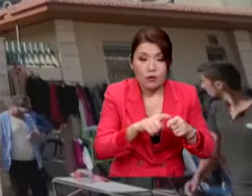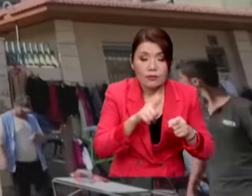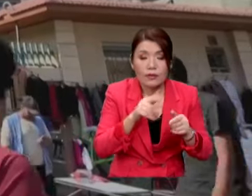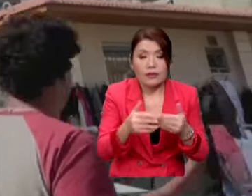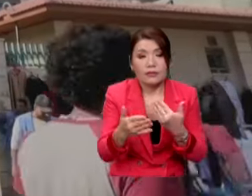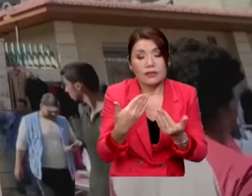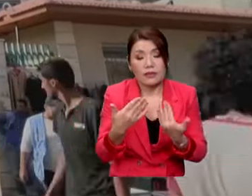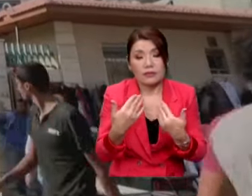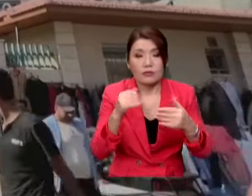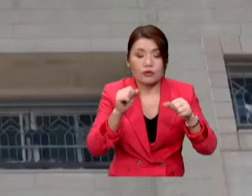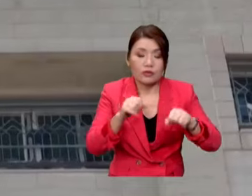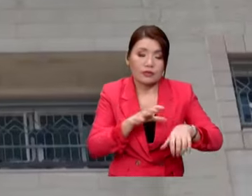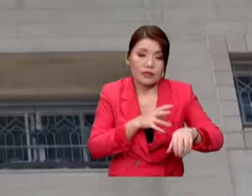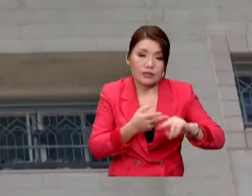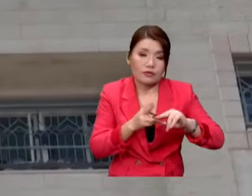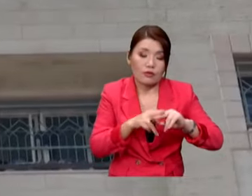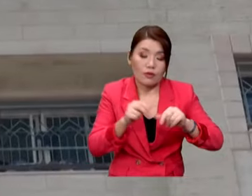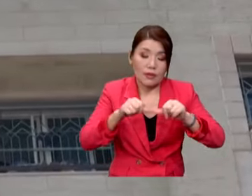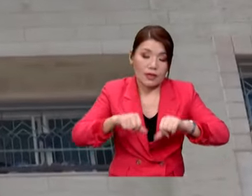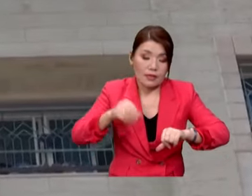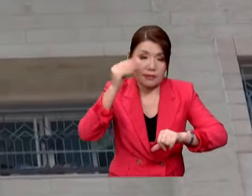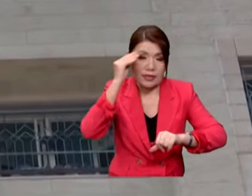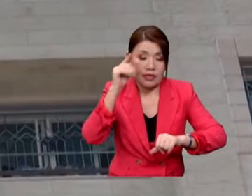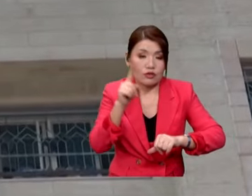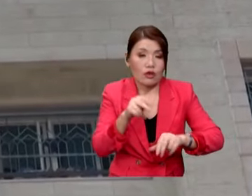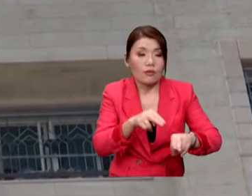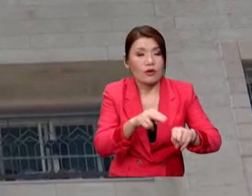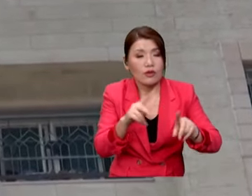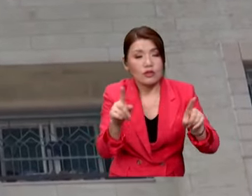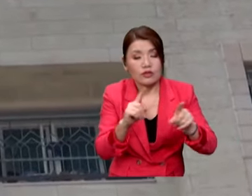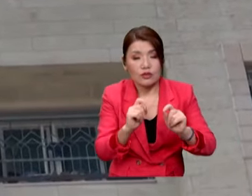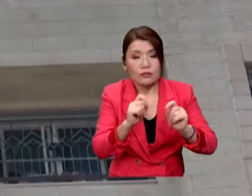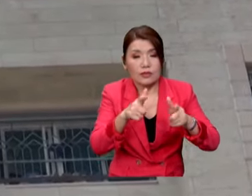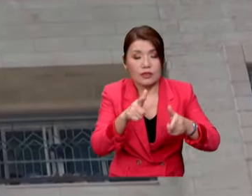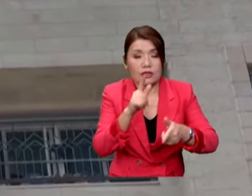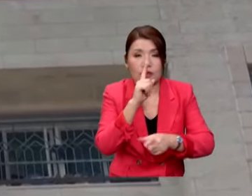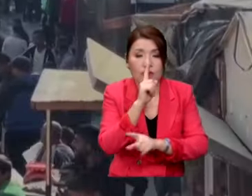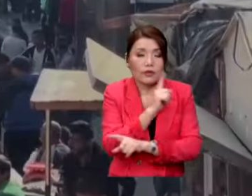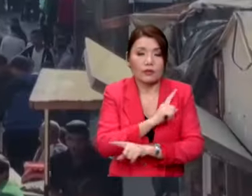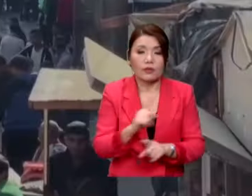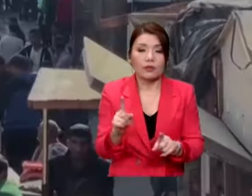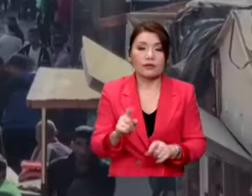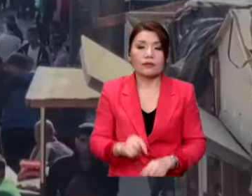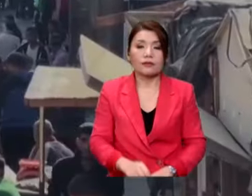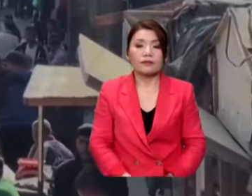әбден мүмкін. Сарапшылар болжамы дәл келсе, Израильге қару эмбаргосы енгізілмейді. Әділжан Бердібеков, Атамекен Бизнес.